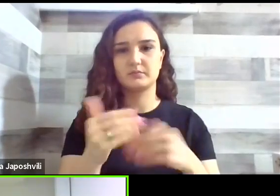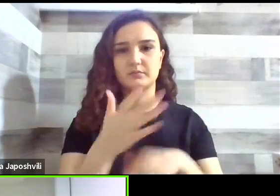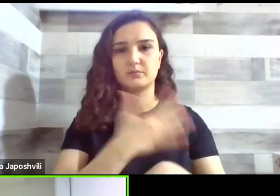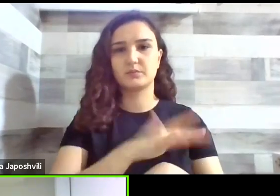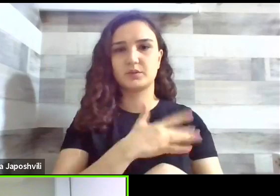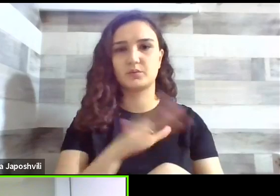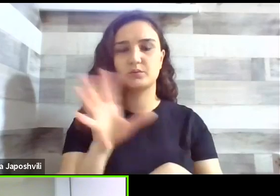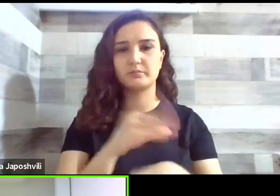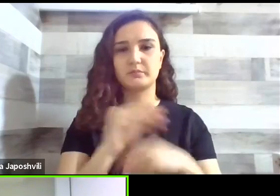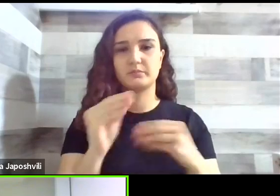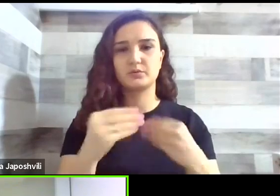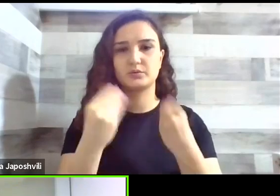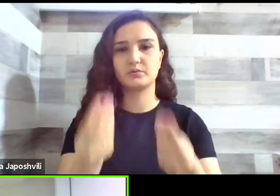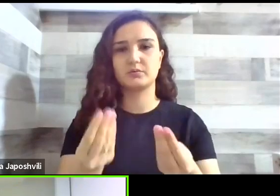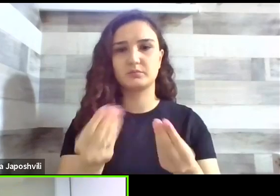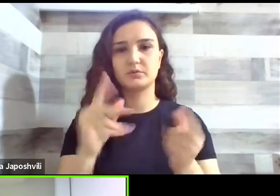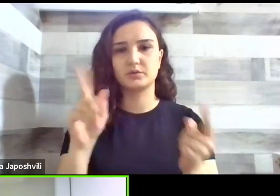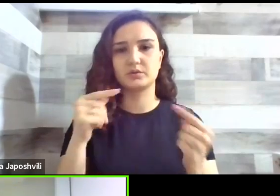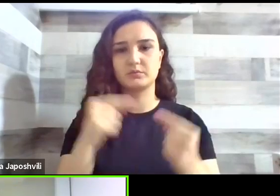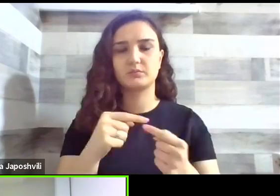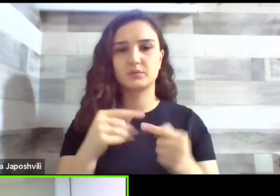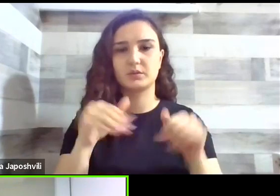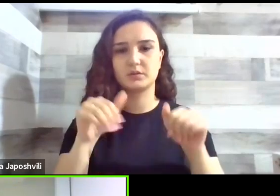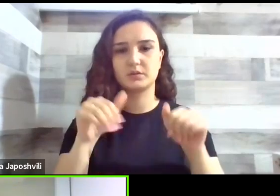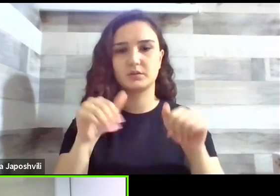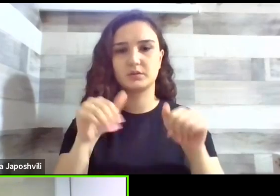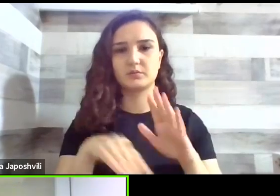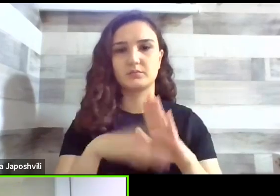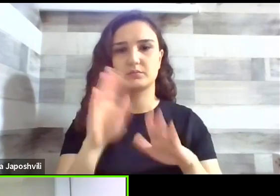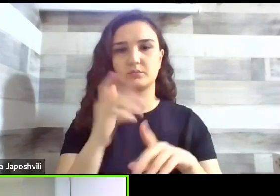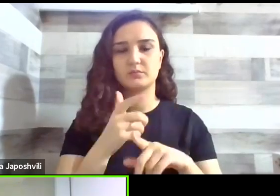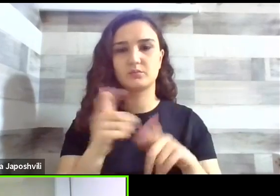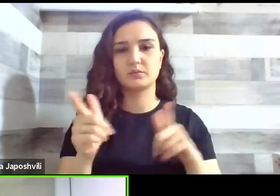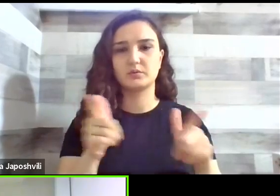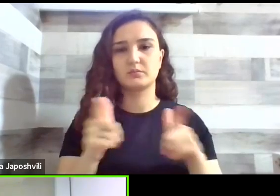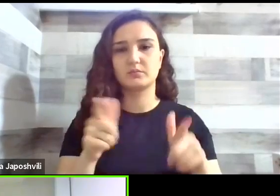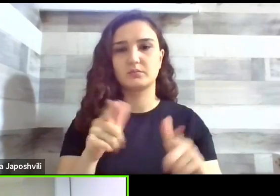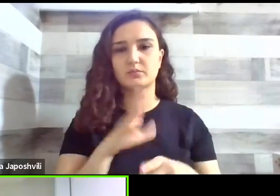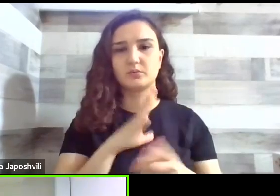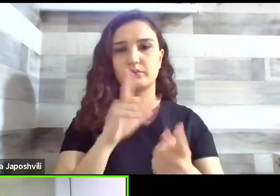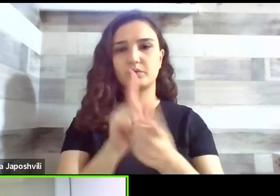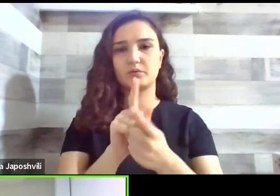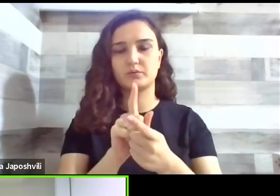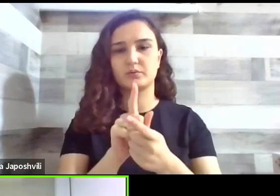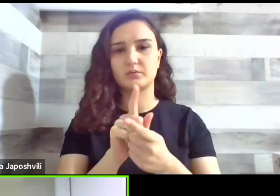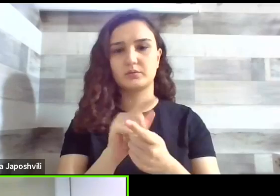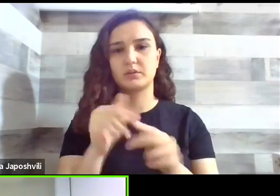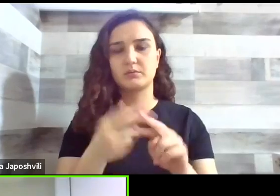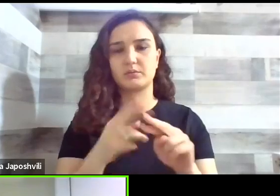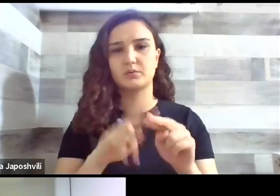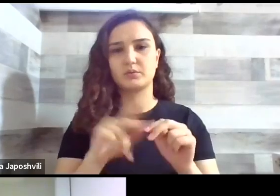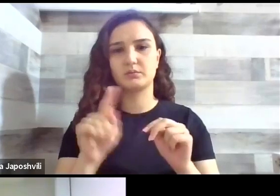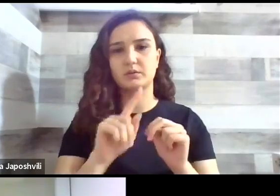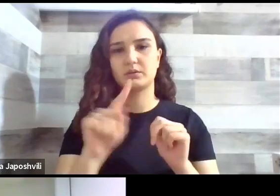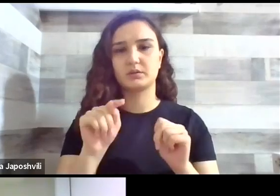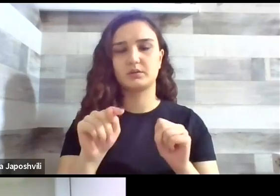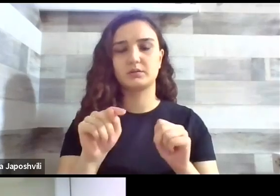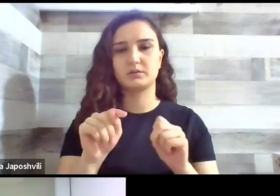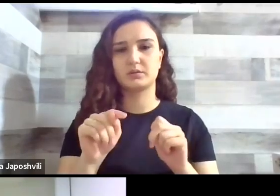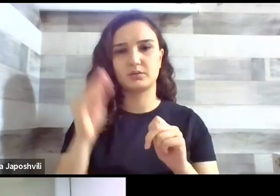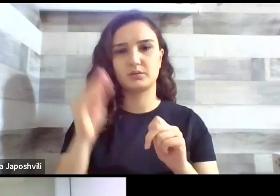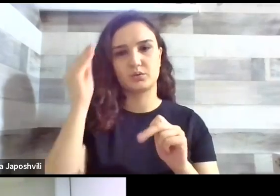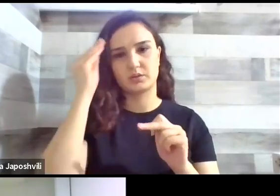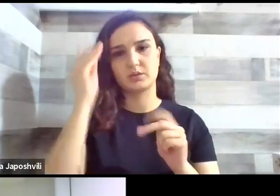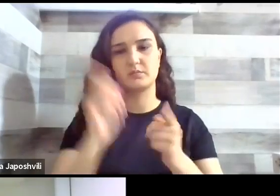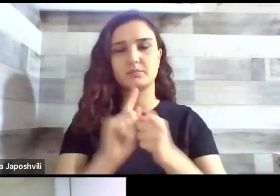მომსახურებების მიწოდება, შესაბამისად გადავწყვიტეთ, რომ მომზადებულები დაუხვედროდით და ამიტომ გარკვეული რაღაცა კონცეფცია